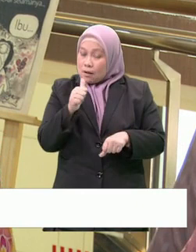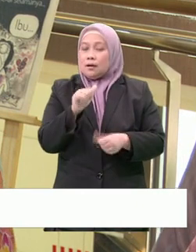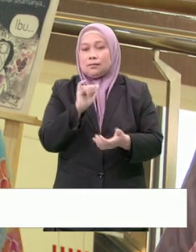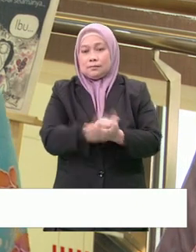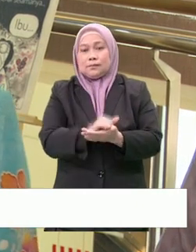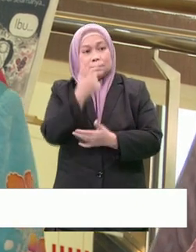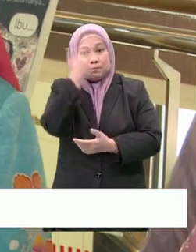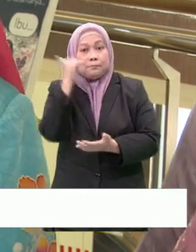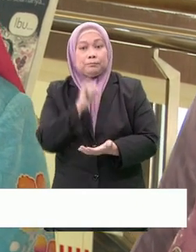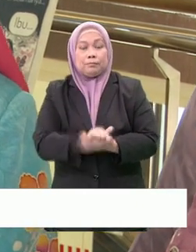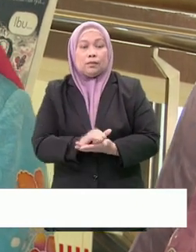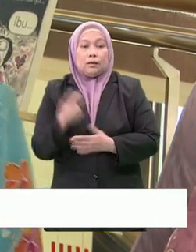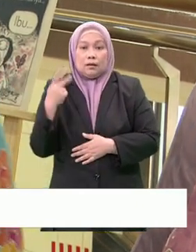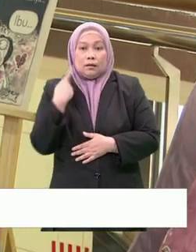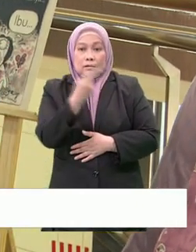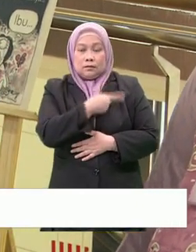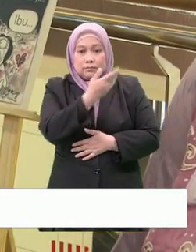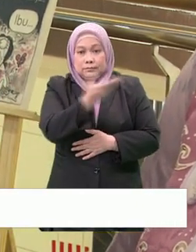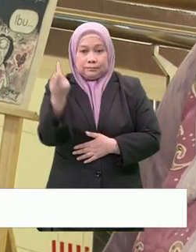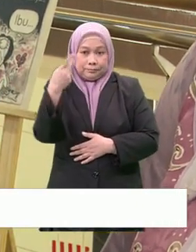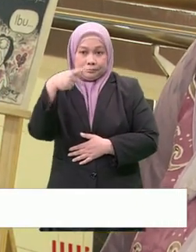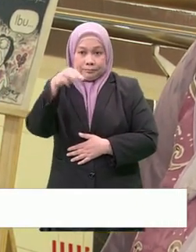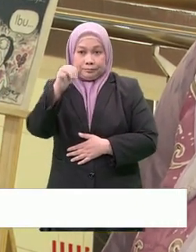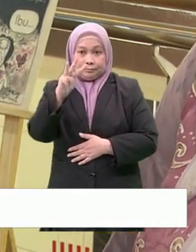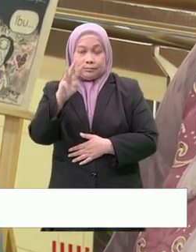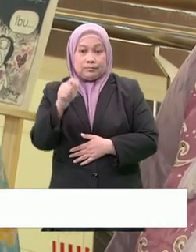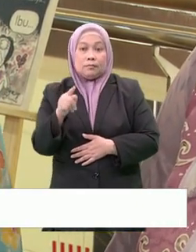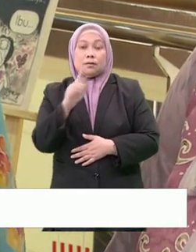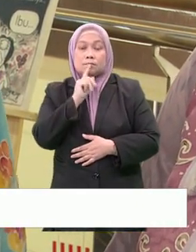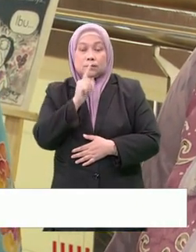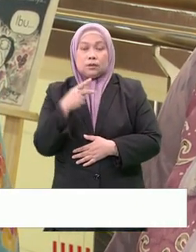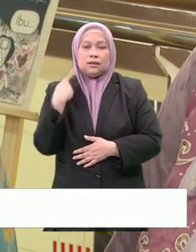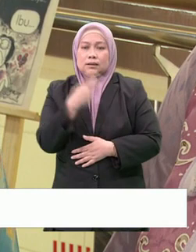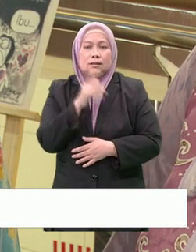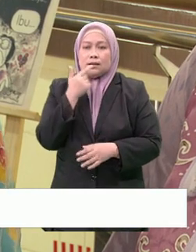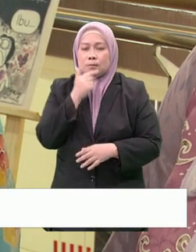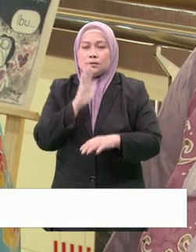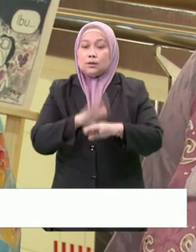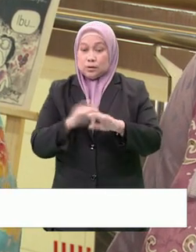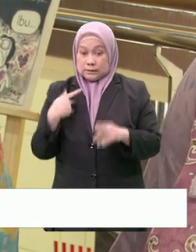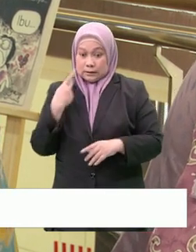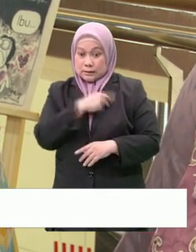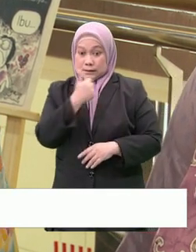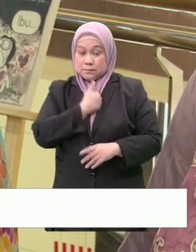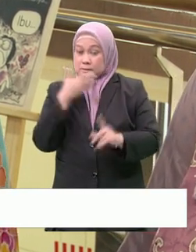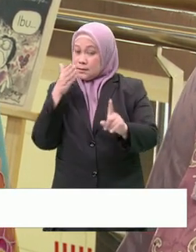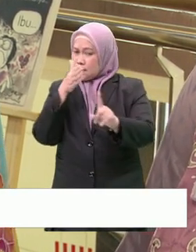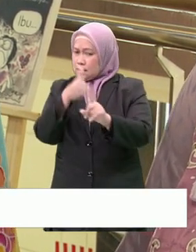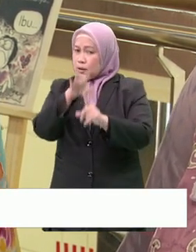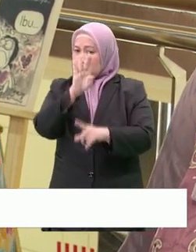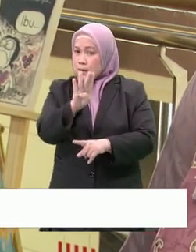itu kan siswa itu Kitalah dari yang kita sentuh ya lah kita berdasarkan